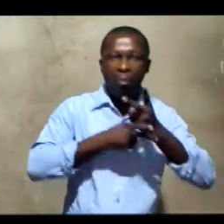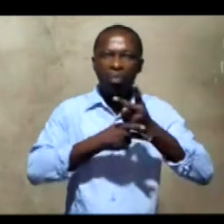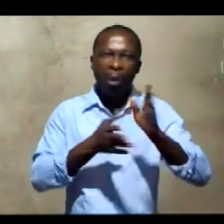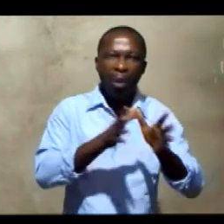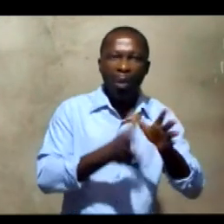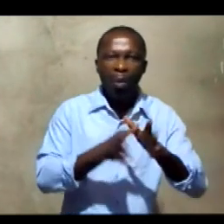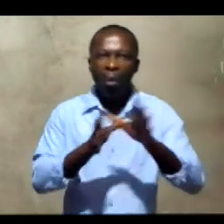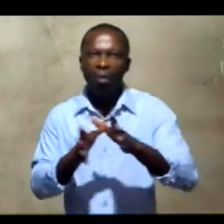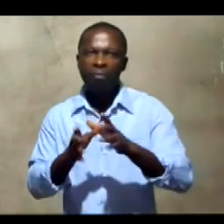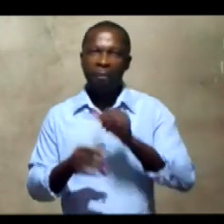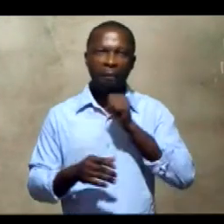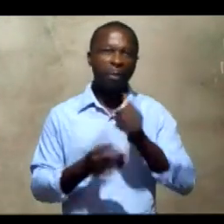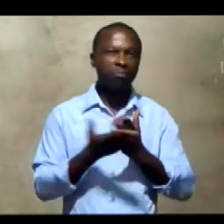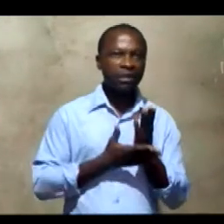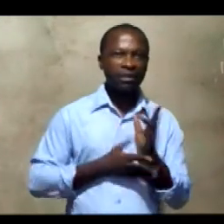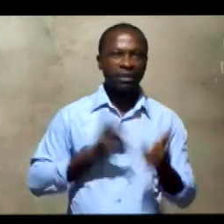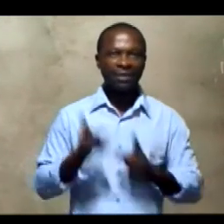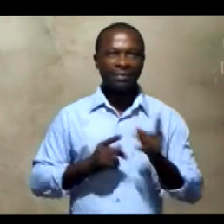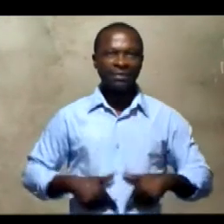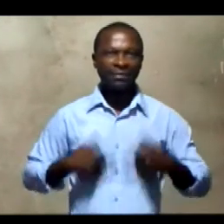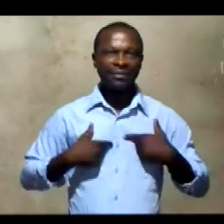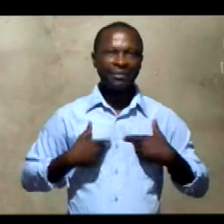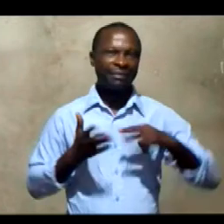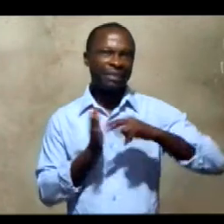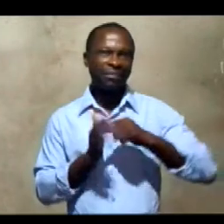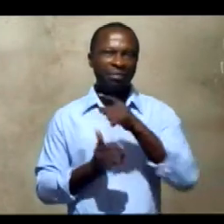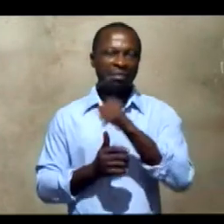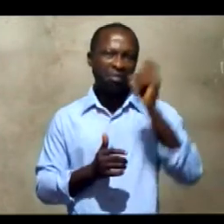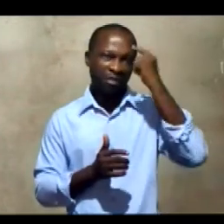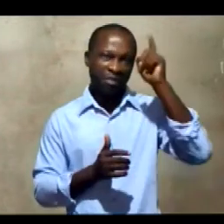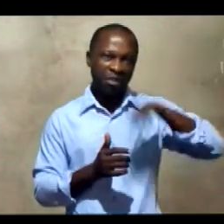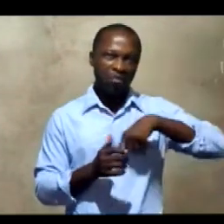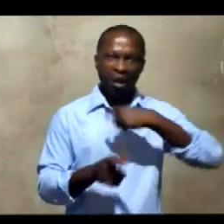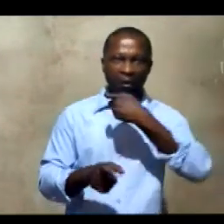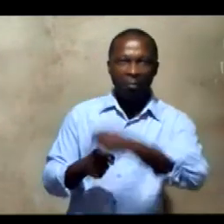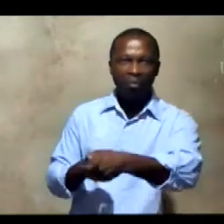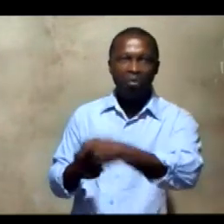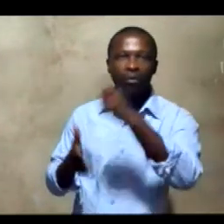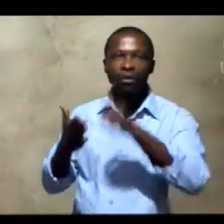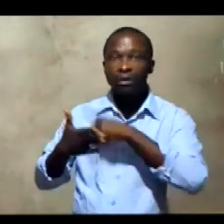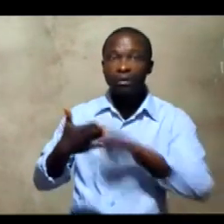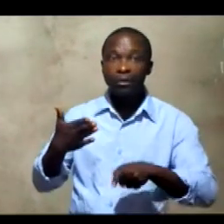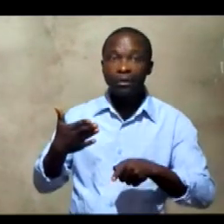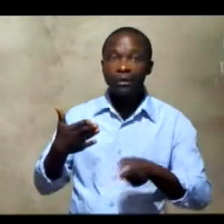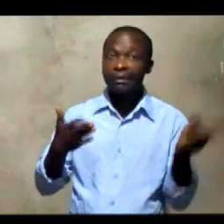l'origine des conflits pouvant déboucher sur la violation des droits de l'homme. On fait le point avec Aïk Cyril.